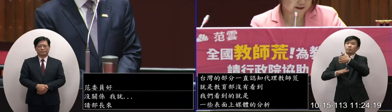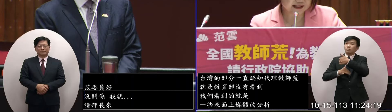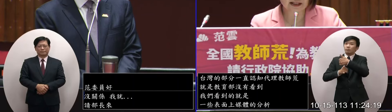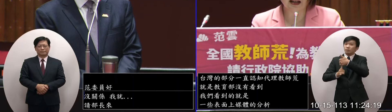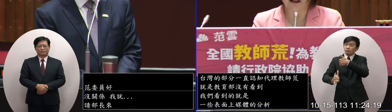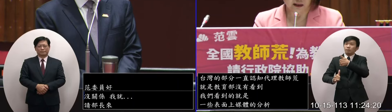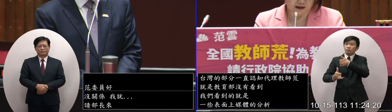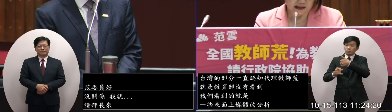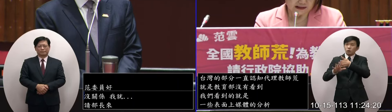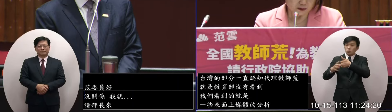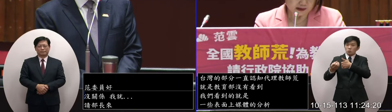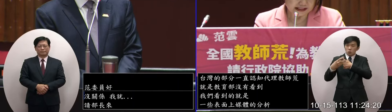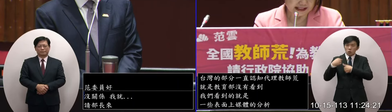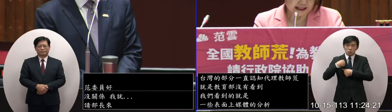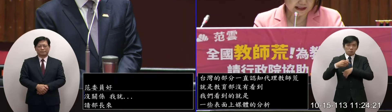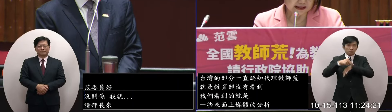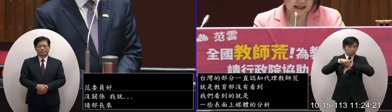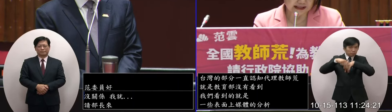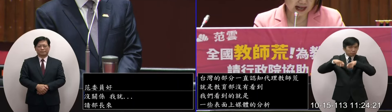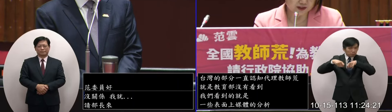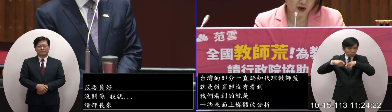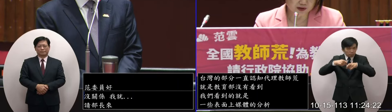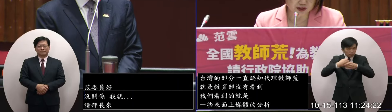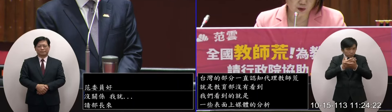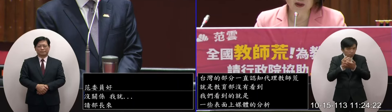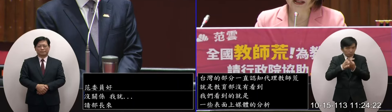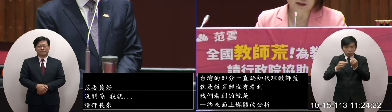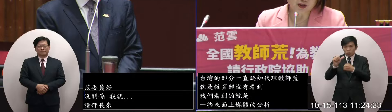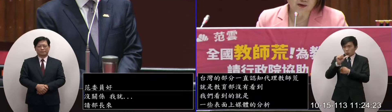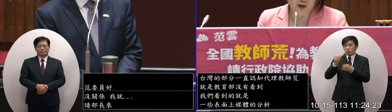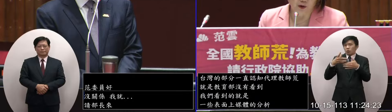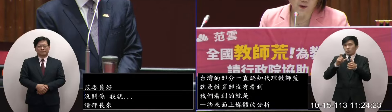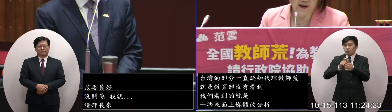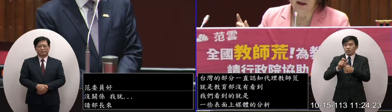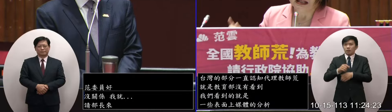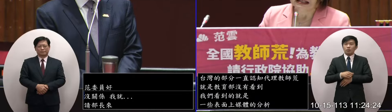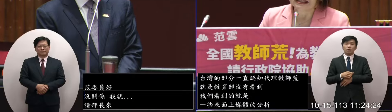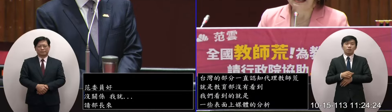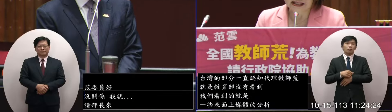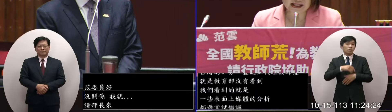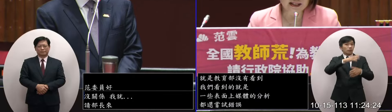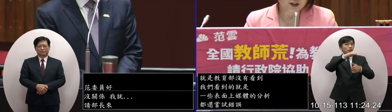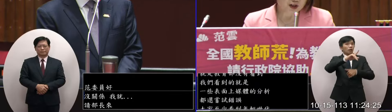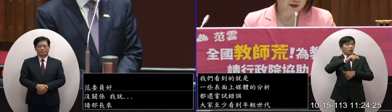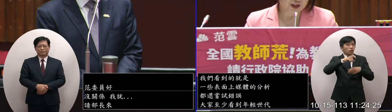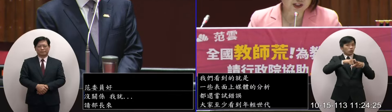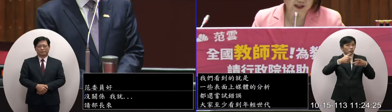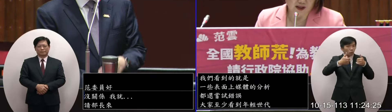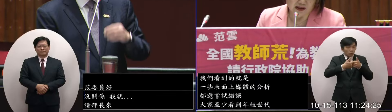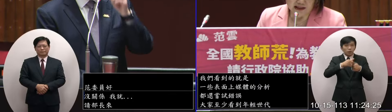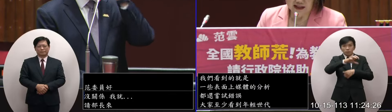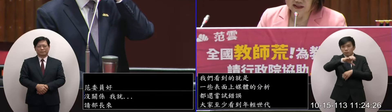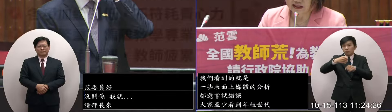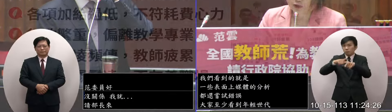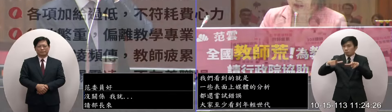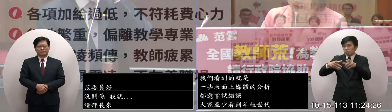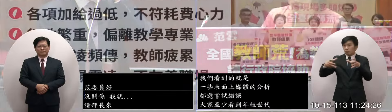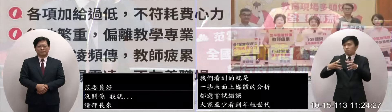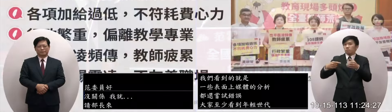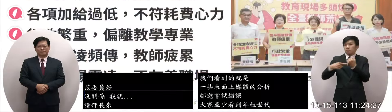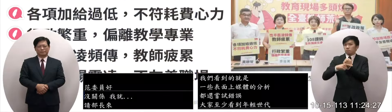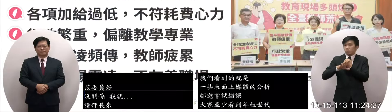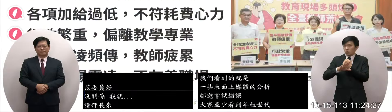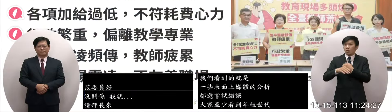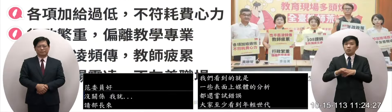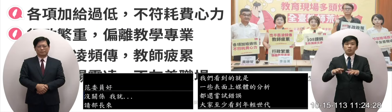个五个分析啊，那我结合几大教师会跟教师工会哦，在今年教师节哦，那针对